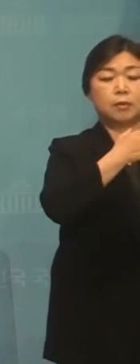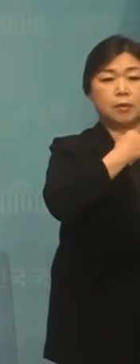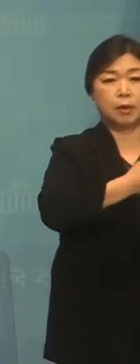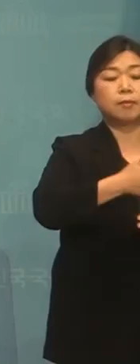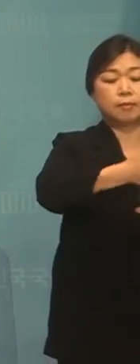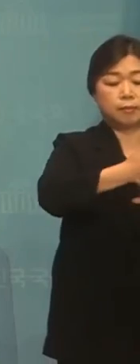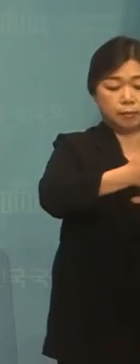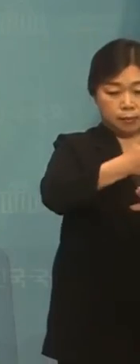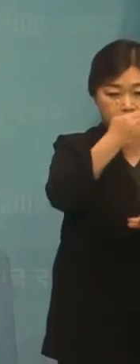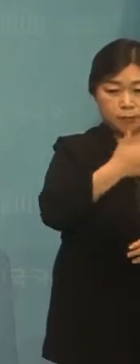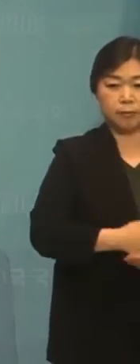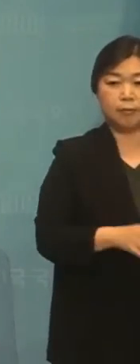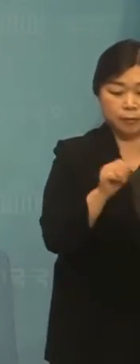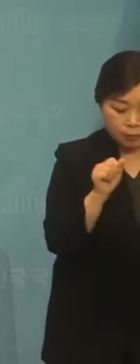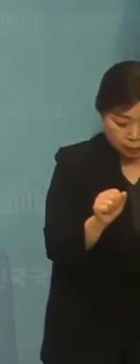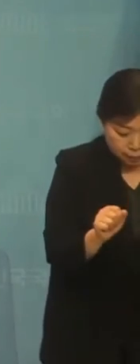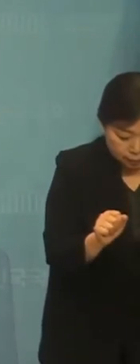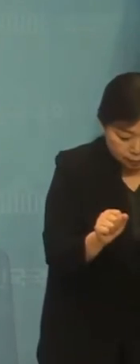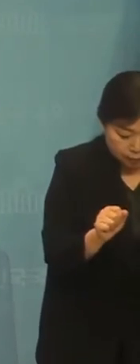감사합니다.